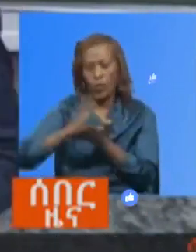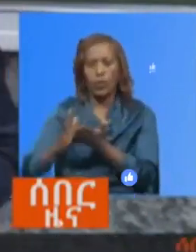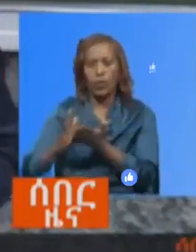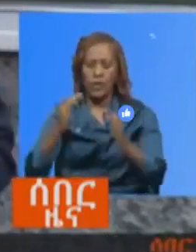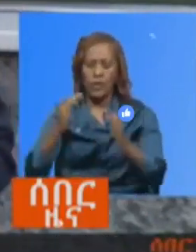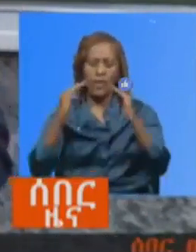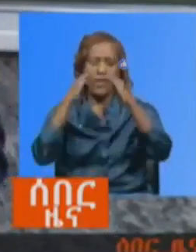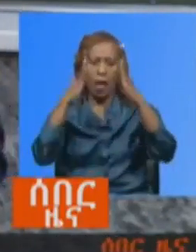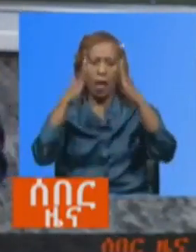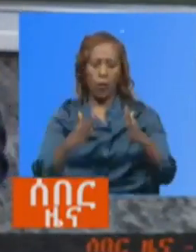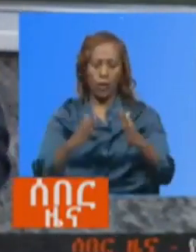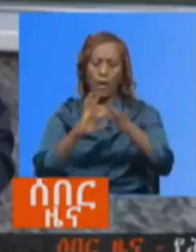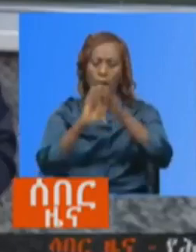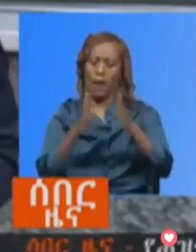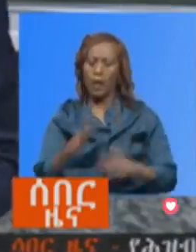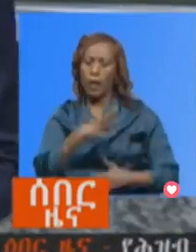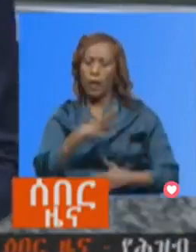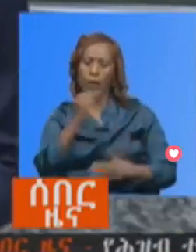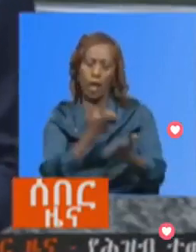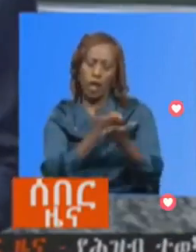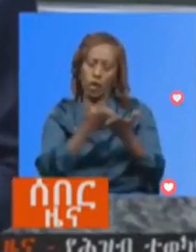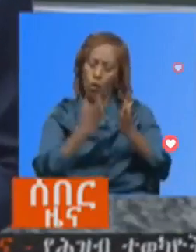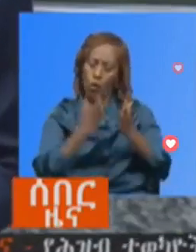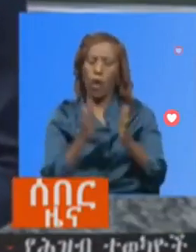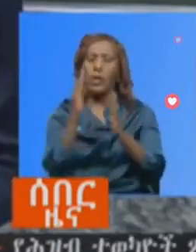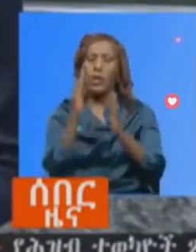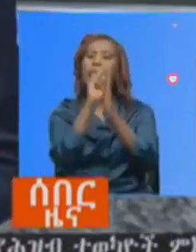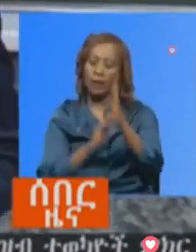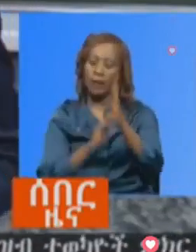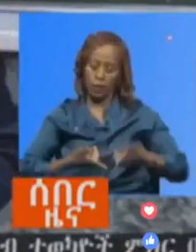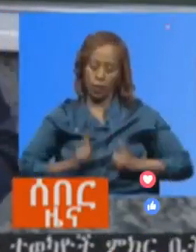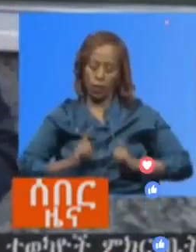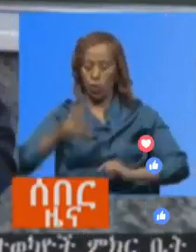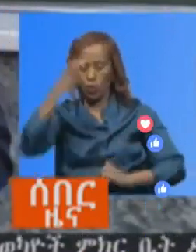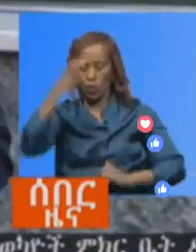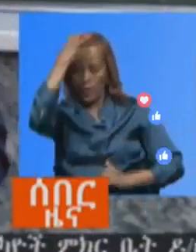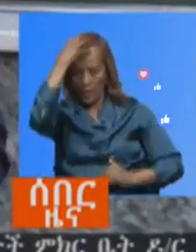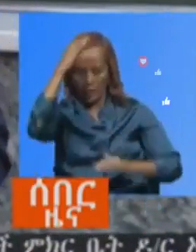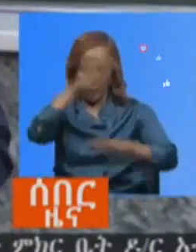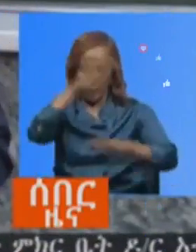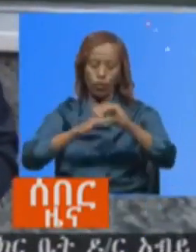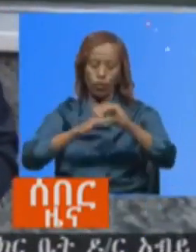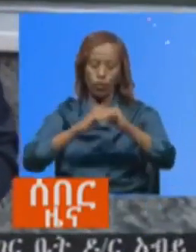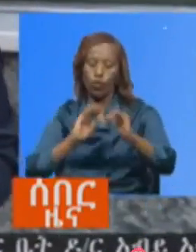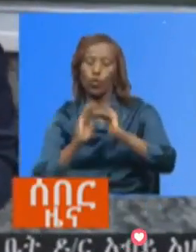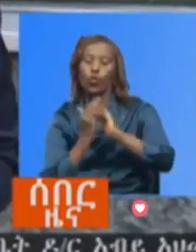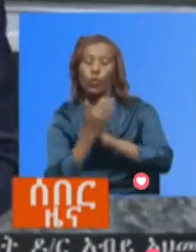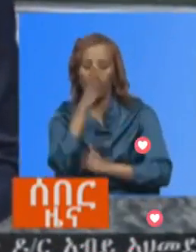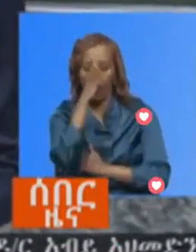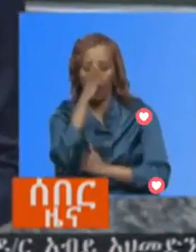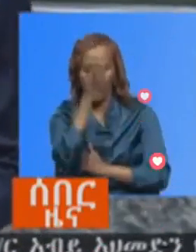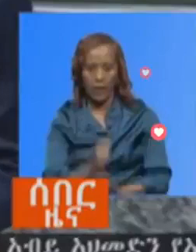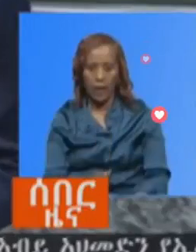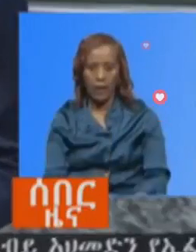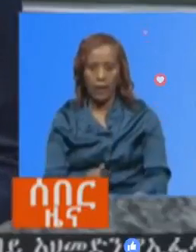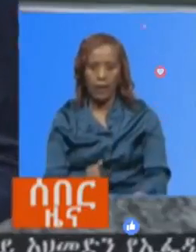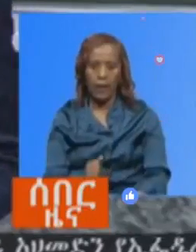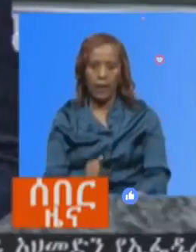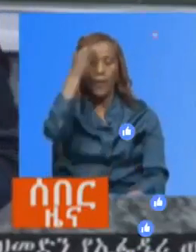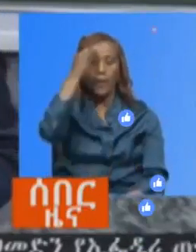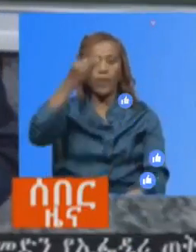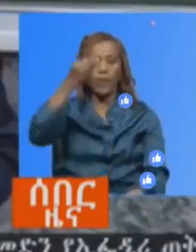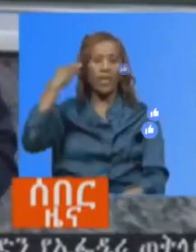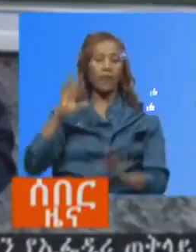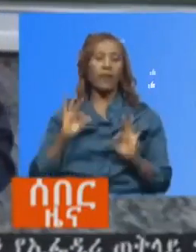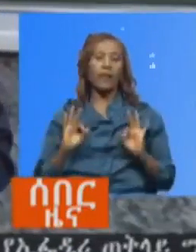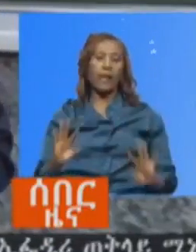ፍትሐዊ የማኅበራዊና ኢኮኖሚያዊ ሥርዓት እንዲኖረን መንግሥት ምቹ ሁኔታ ይፈጥራል። መርሳት